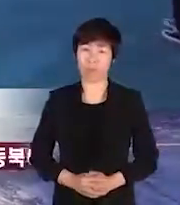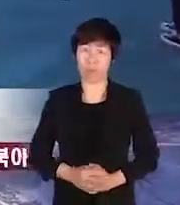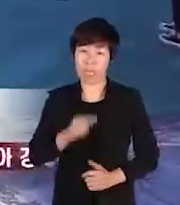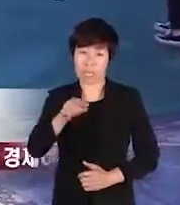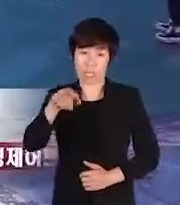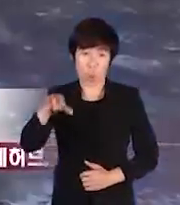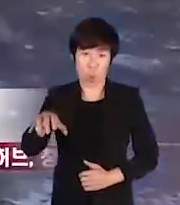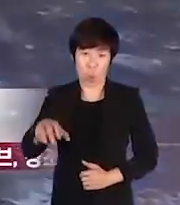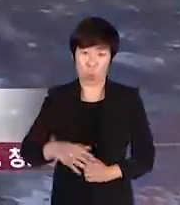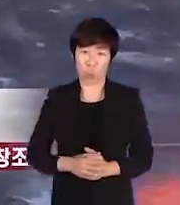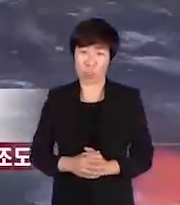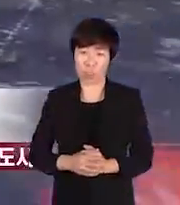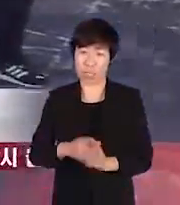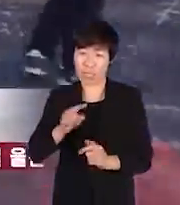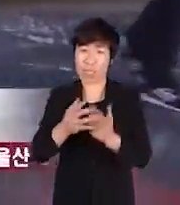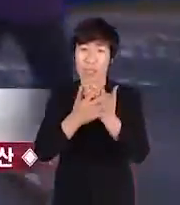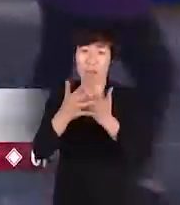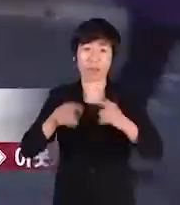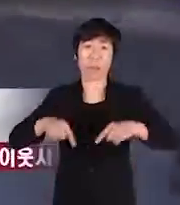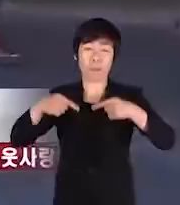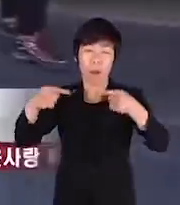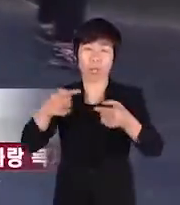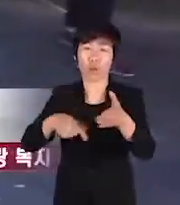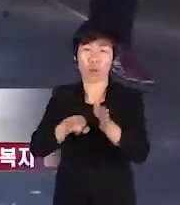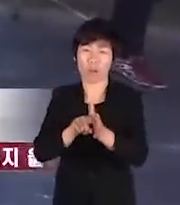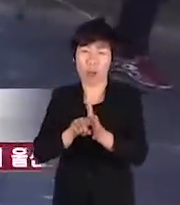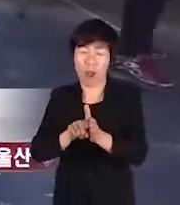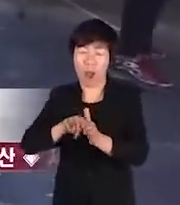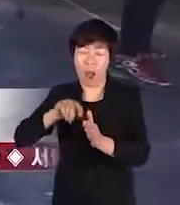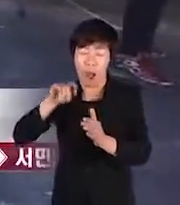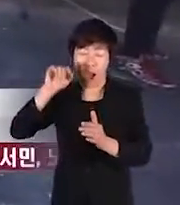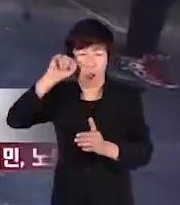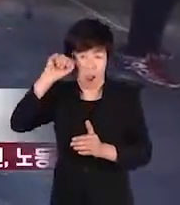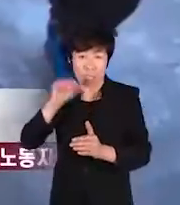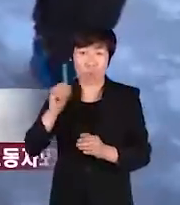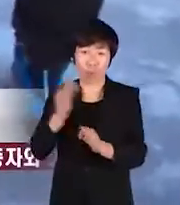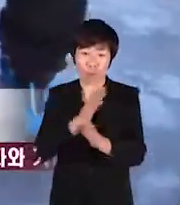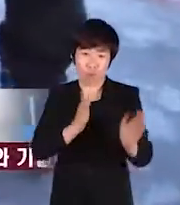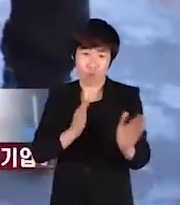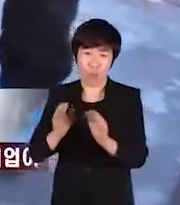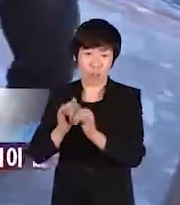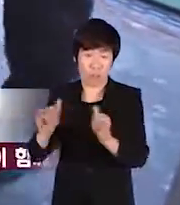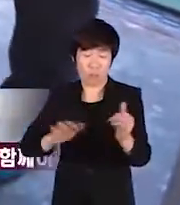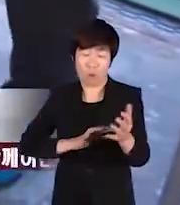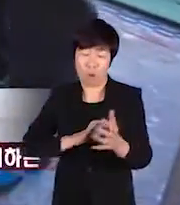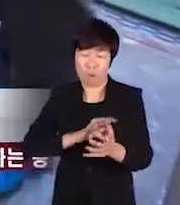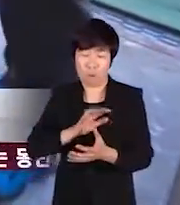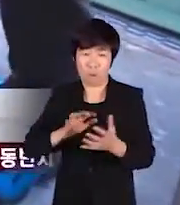네, 이곳은 대회를 참가하기 위해 이른 아침부터 준비하는 사람들로 분주한데요.